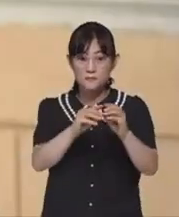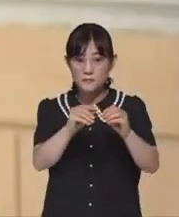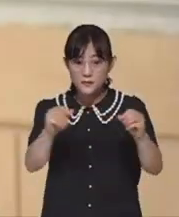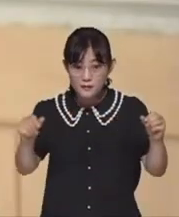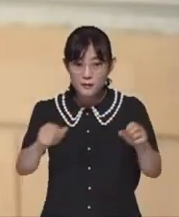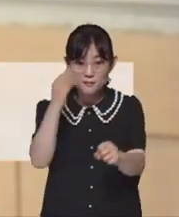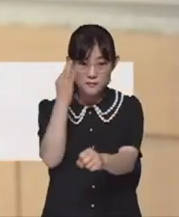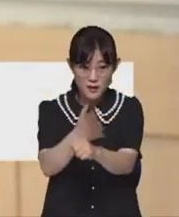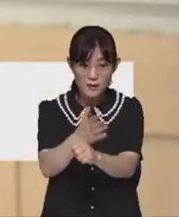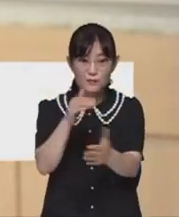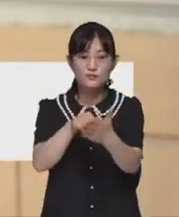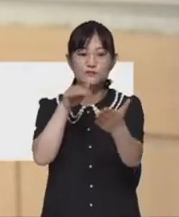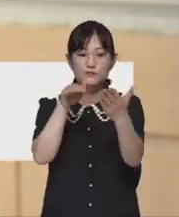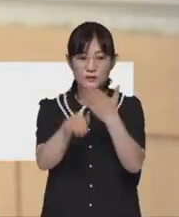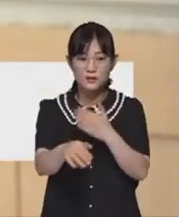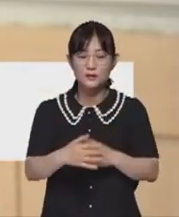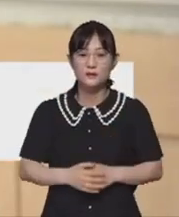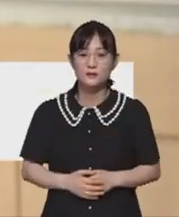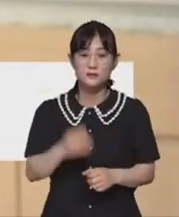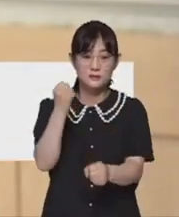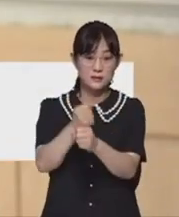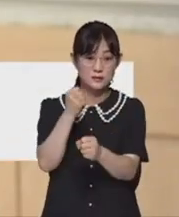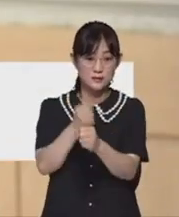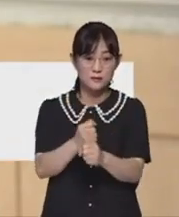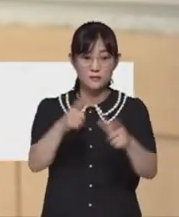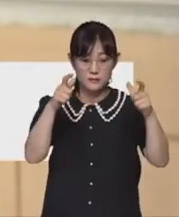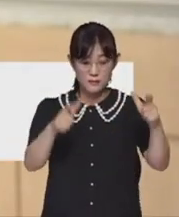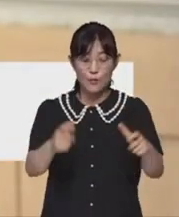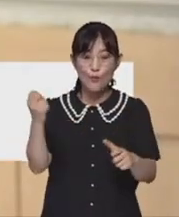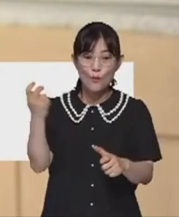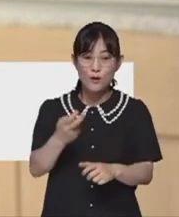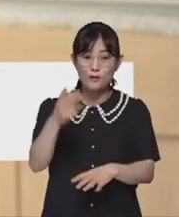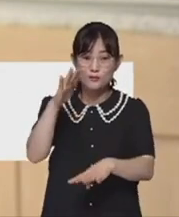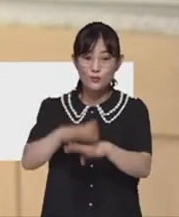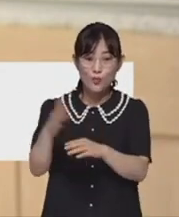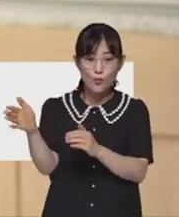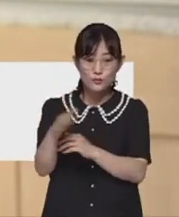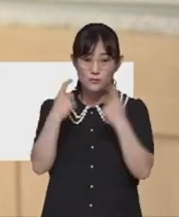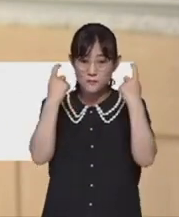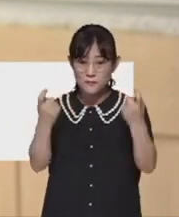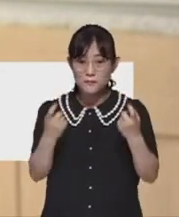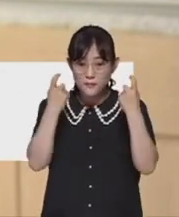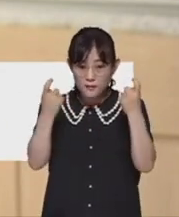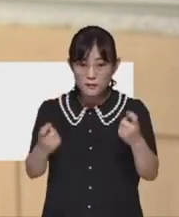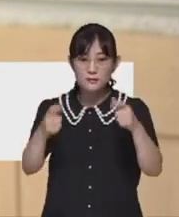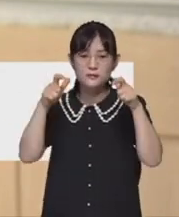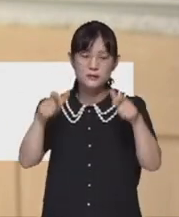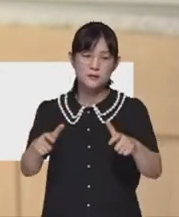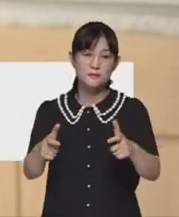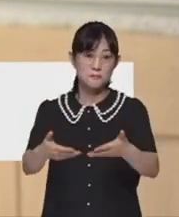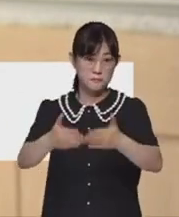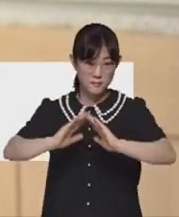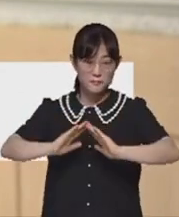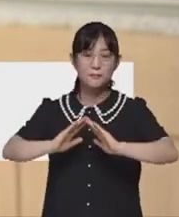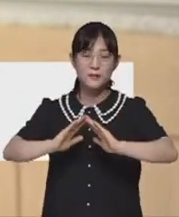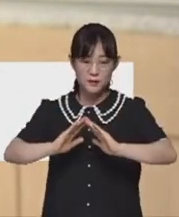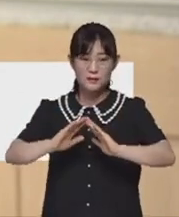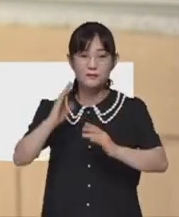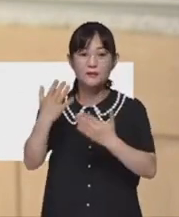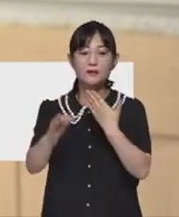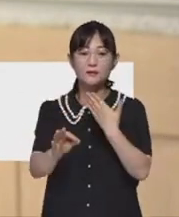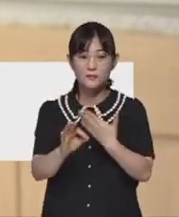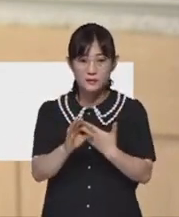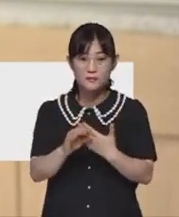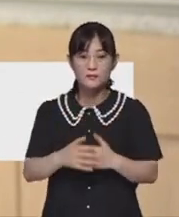209헥타를 우리 군에서 가져와서 생산단지하고 농어촌 휴양밸리를 조성을 하게 되면